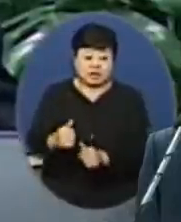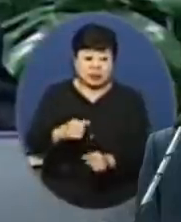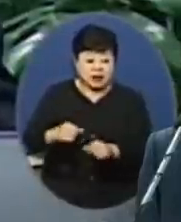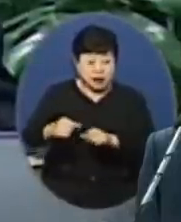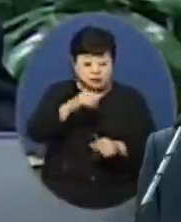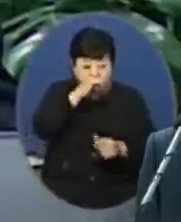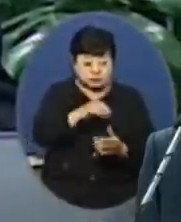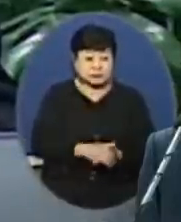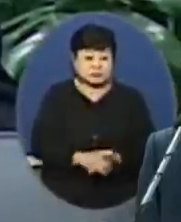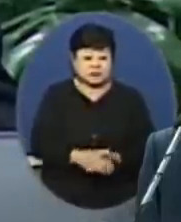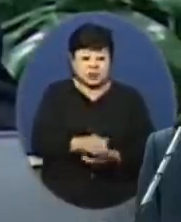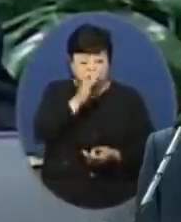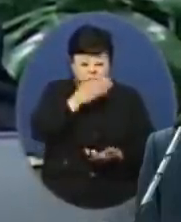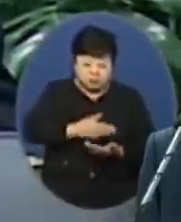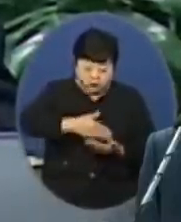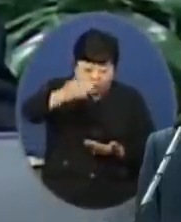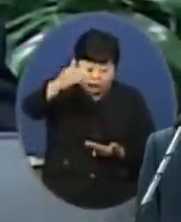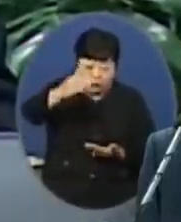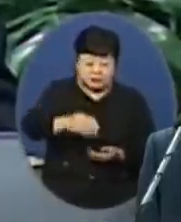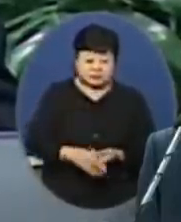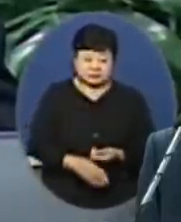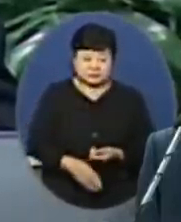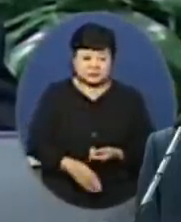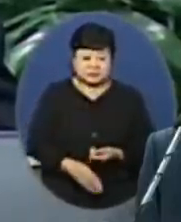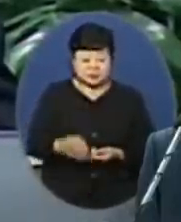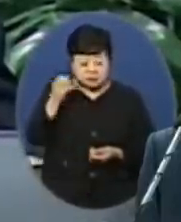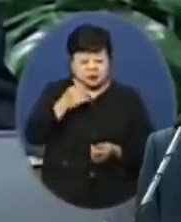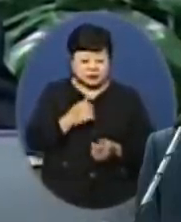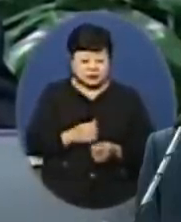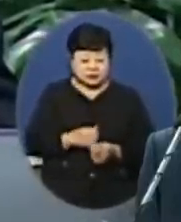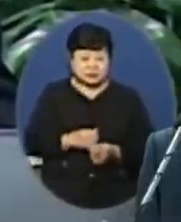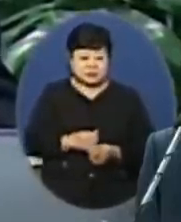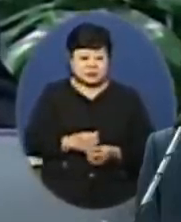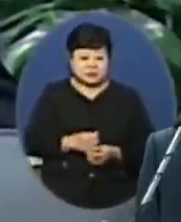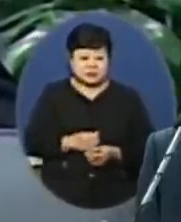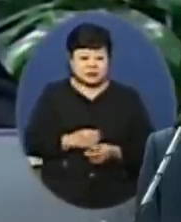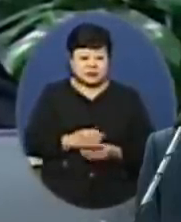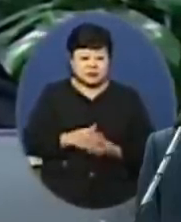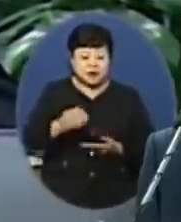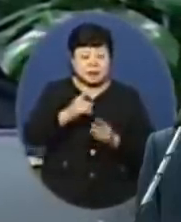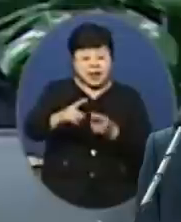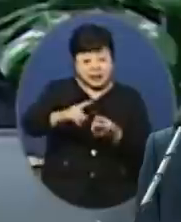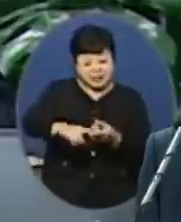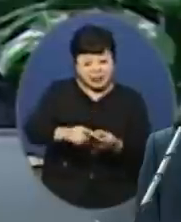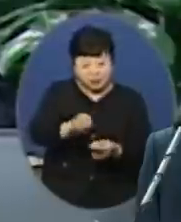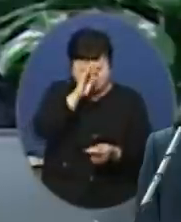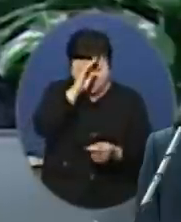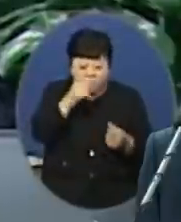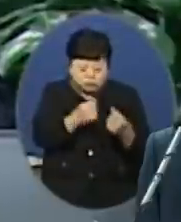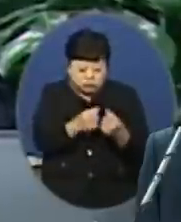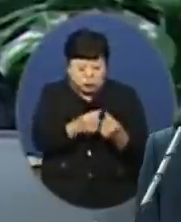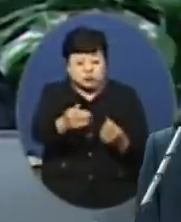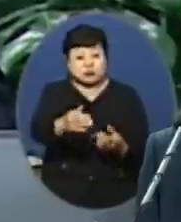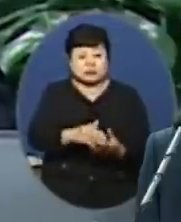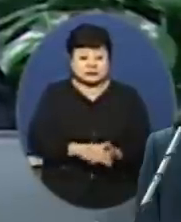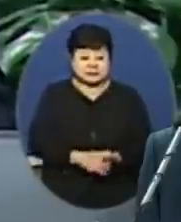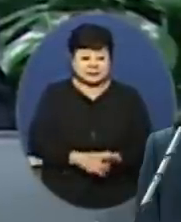것입니다. 병이 물러가라 하면 성령이 물러가라는 그 말을 따라서 병과 싸워주시는